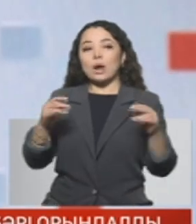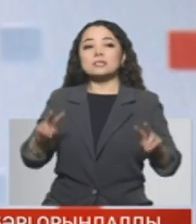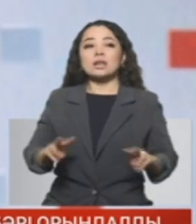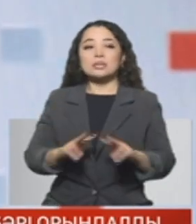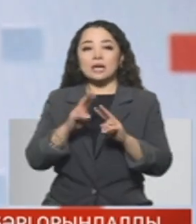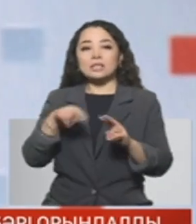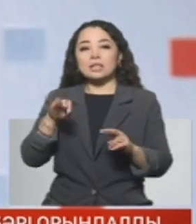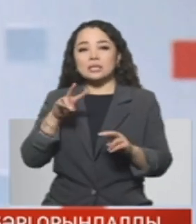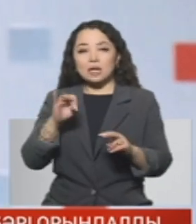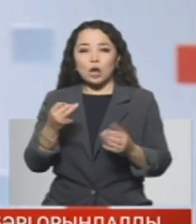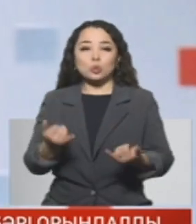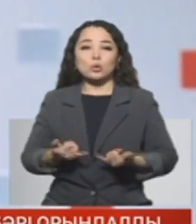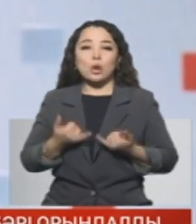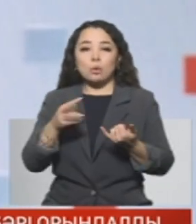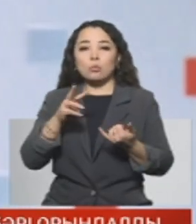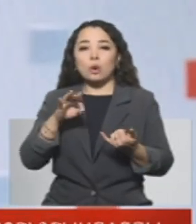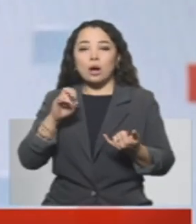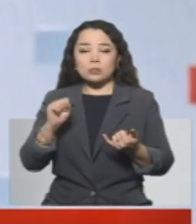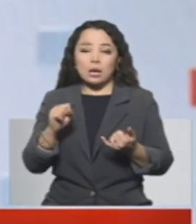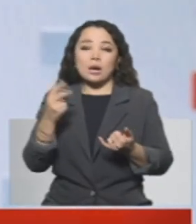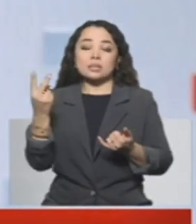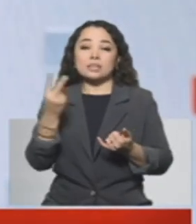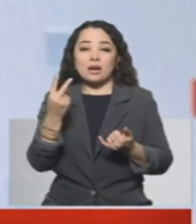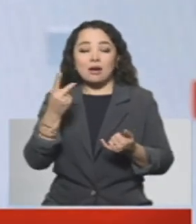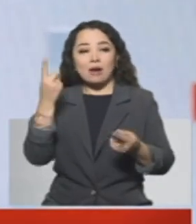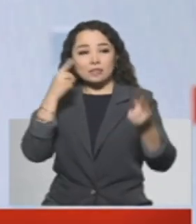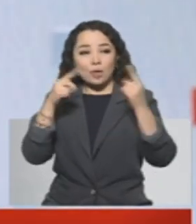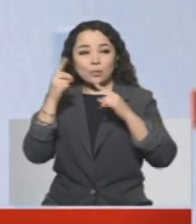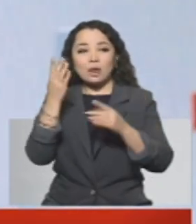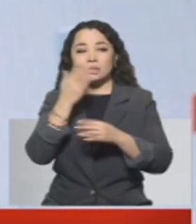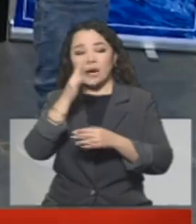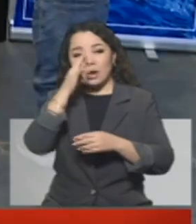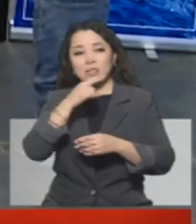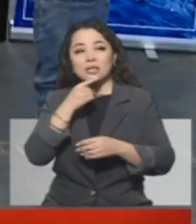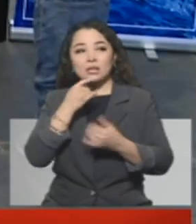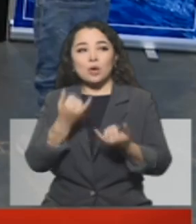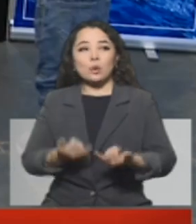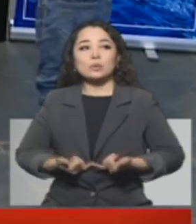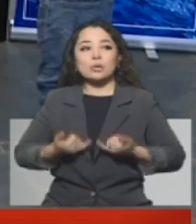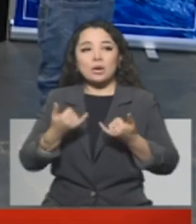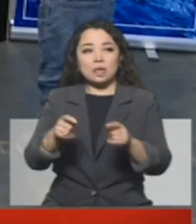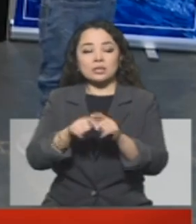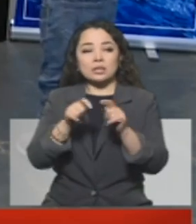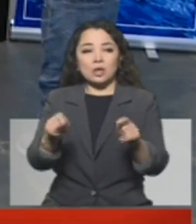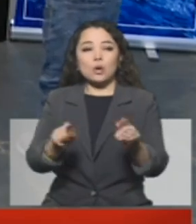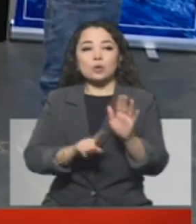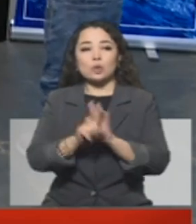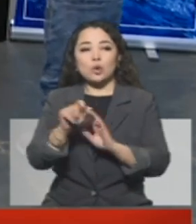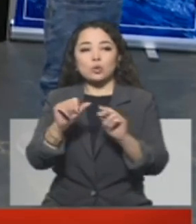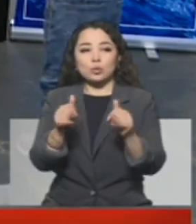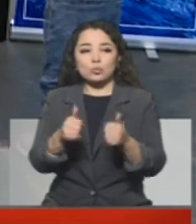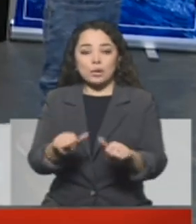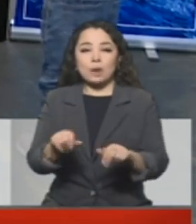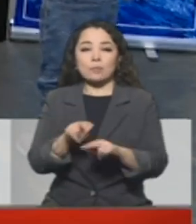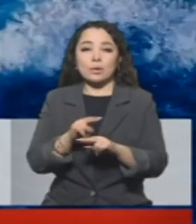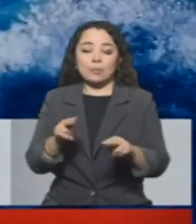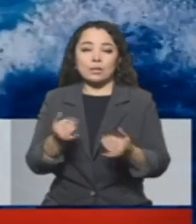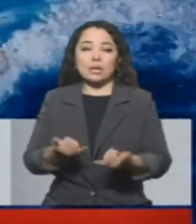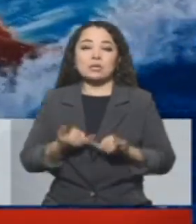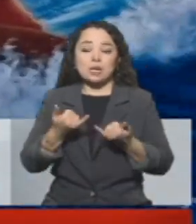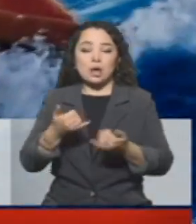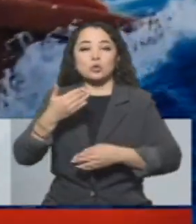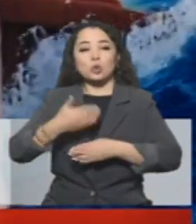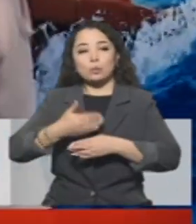Бүгін Астанада Disney ұсынған Муана 2 анимациялық фильмнің қазақ тіліндегі тұсаукесер көрсетілімі ұйымдастырылды. Премьераға дубляж